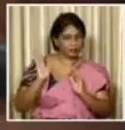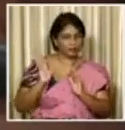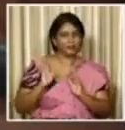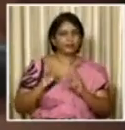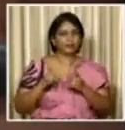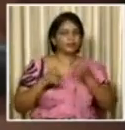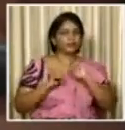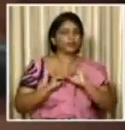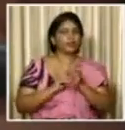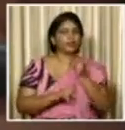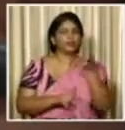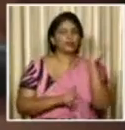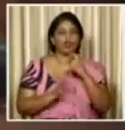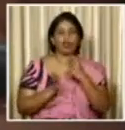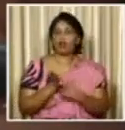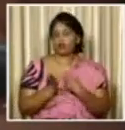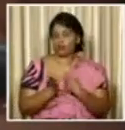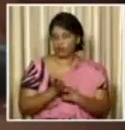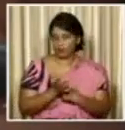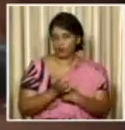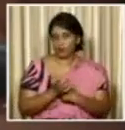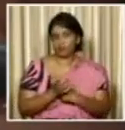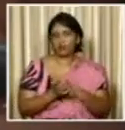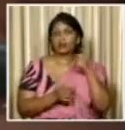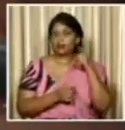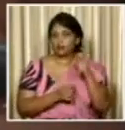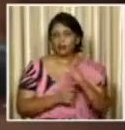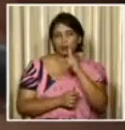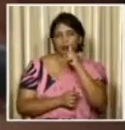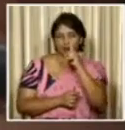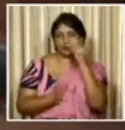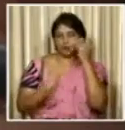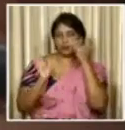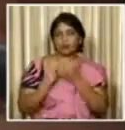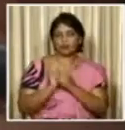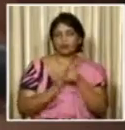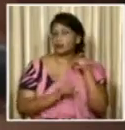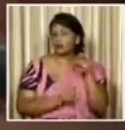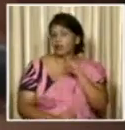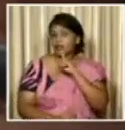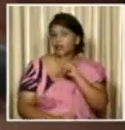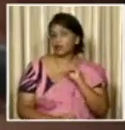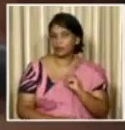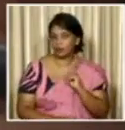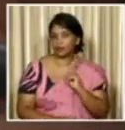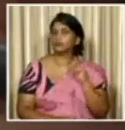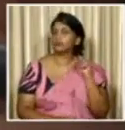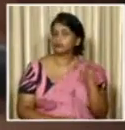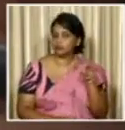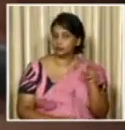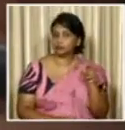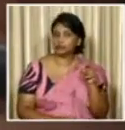ini. Ina ke sabab itu repat kerana Rohit abik gunawan. Mereka ke sanjaya awat tibun. Mereka sanjaya awat amai. Mereka tibuni.